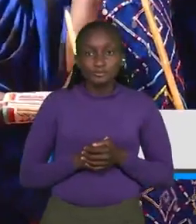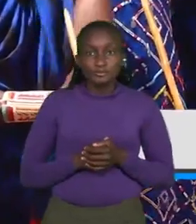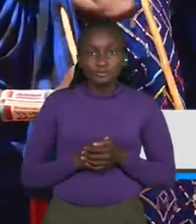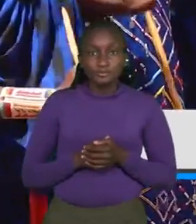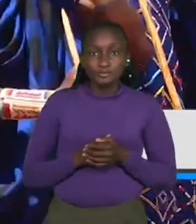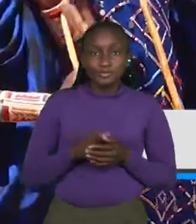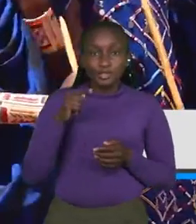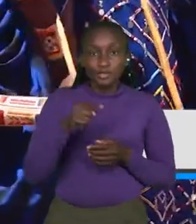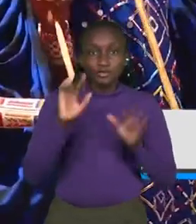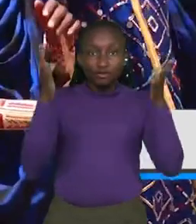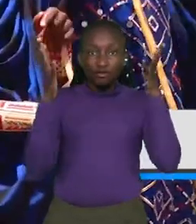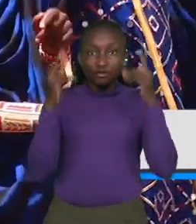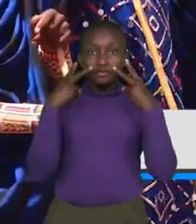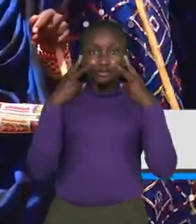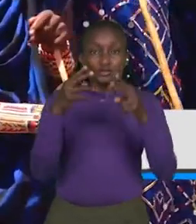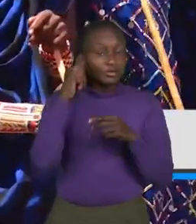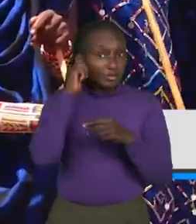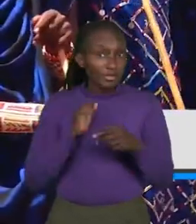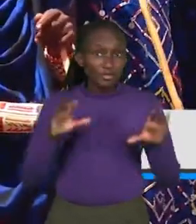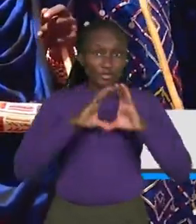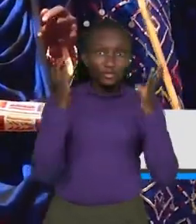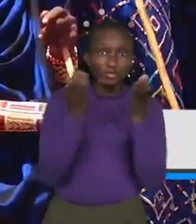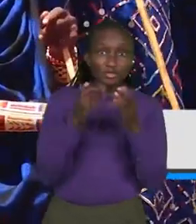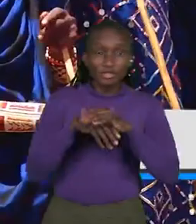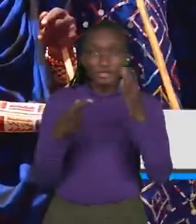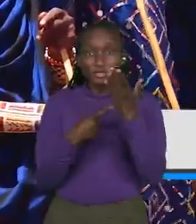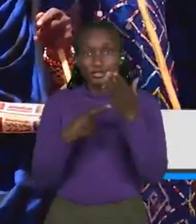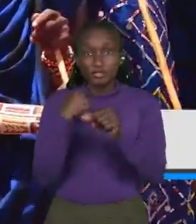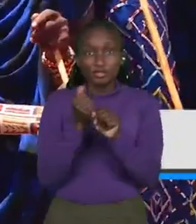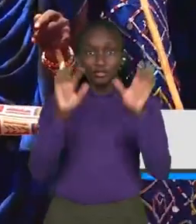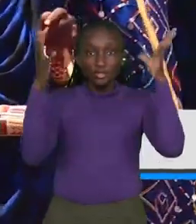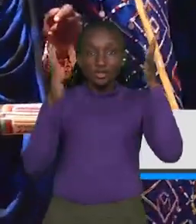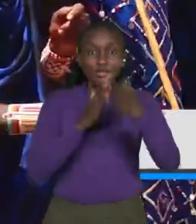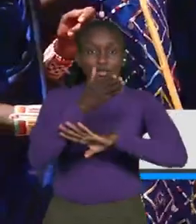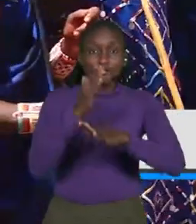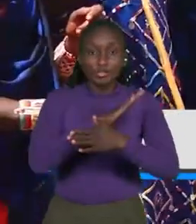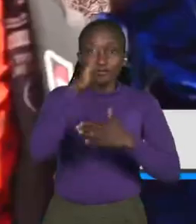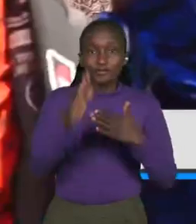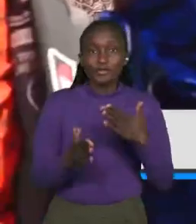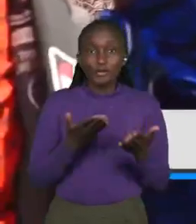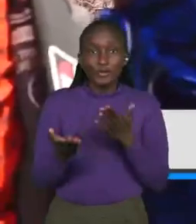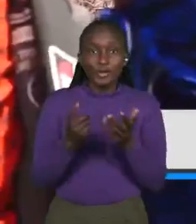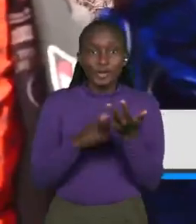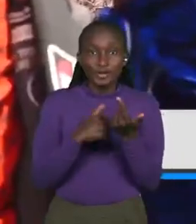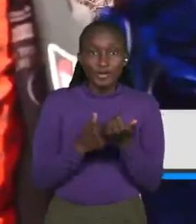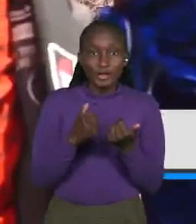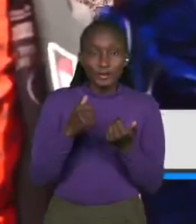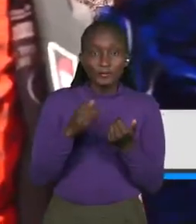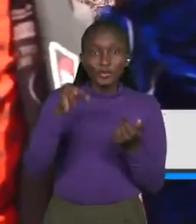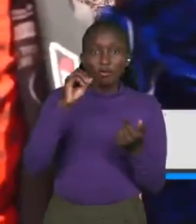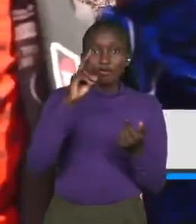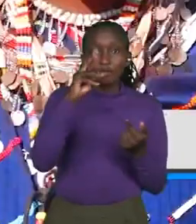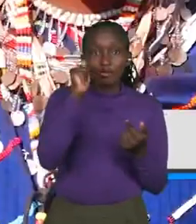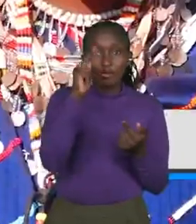This occasional event saw the Maasai community in Taveta hold a ceremony over the weekend where a number of morans